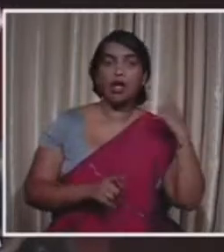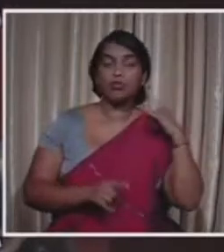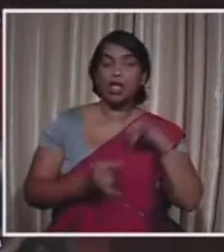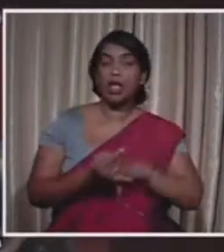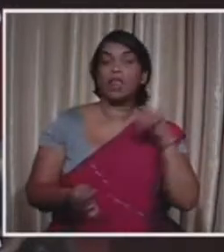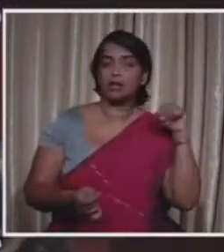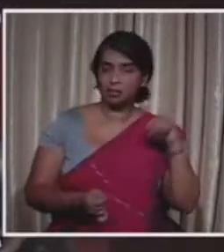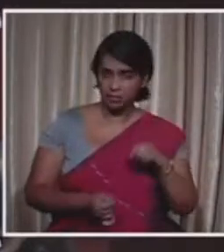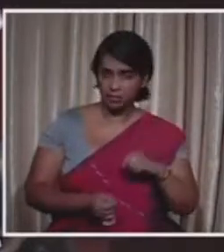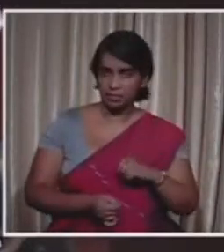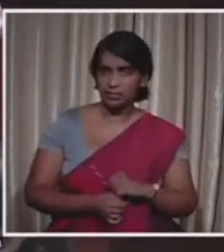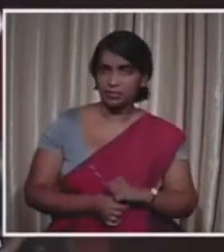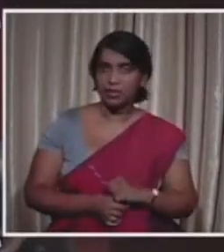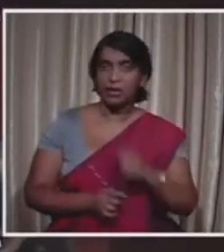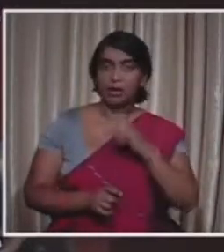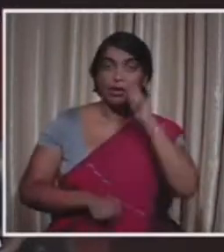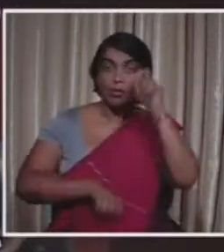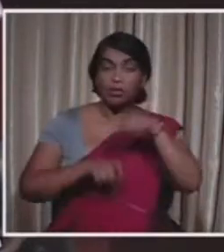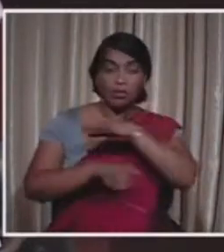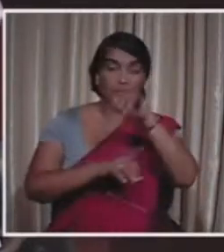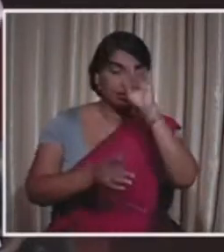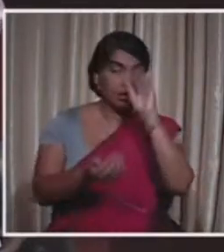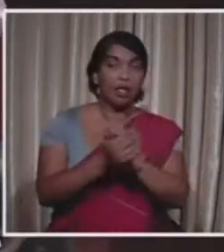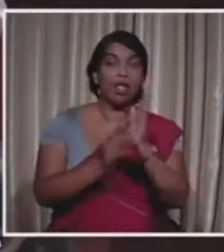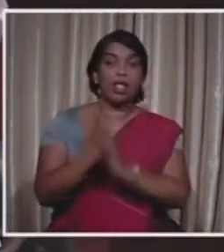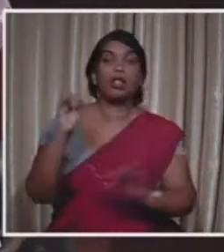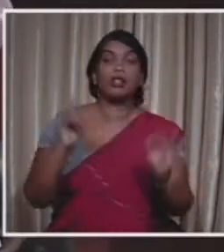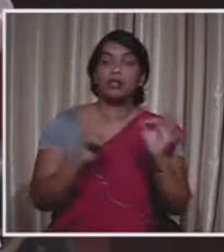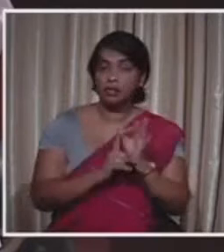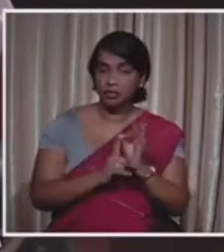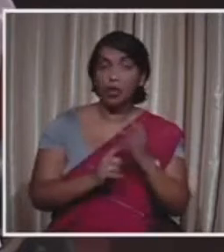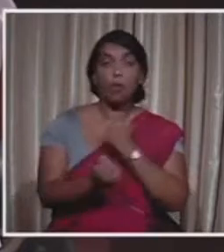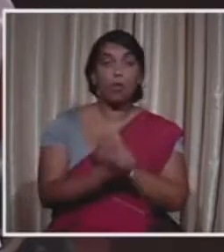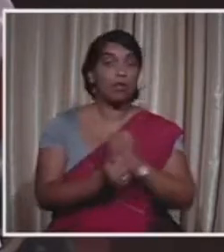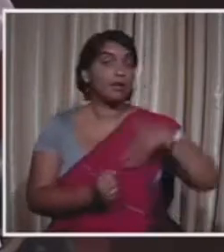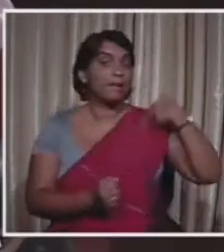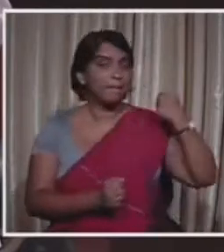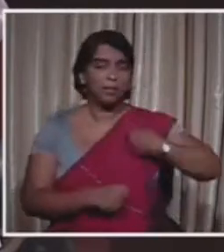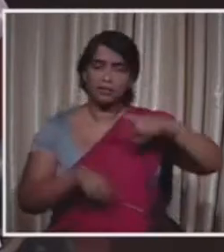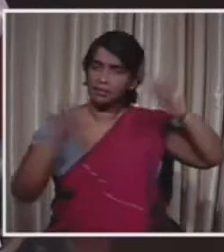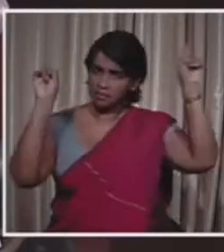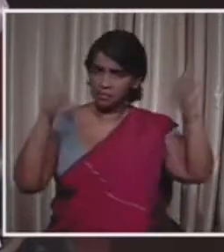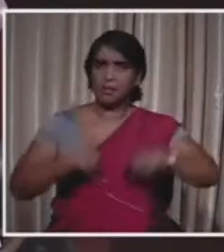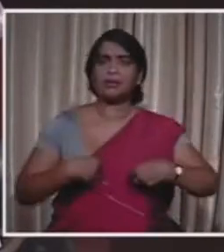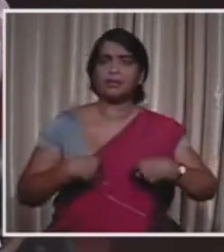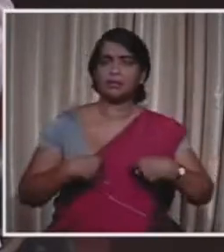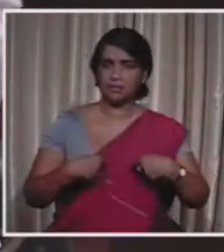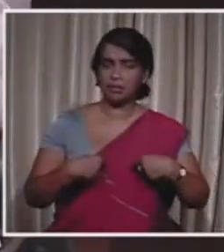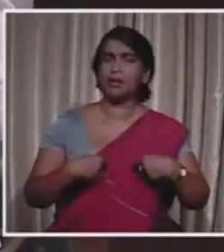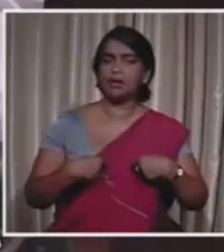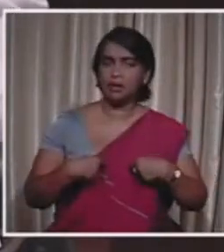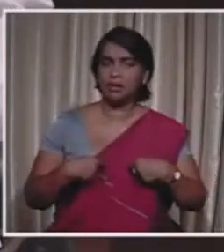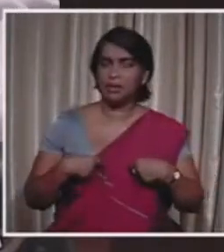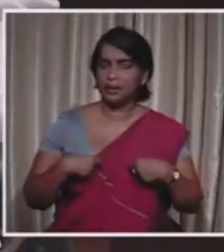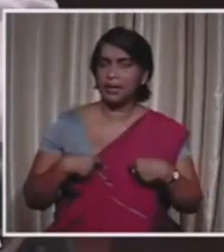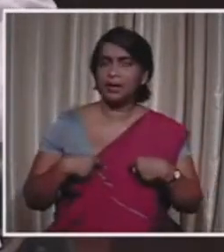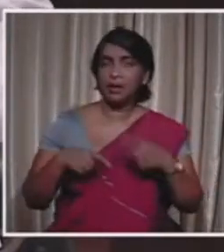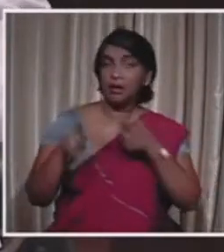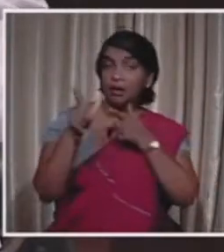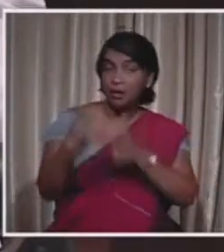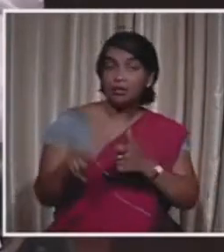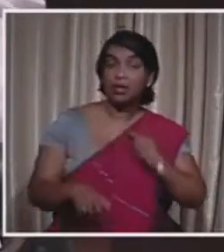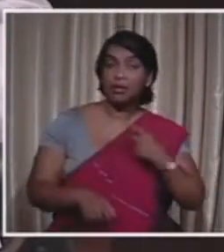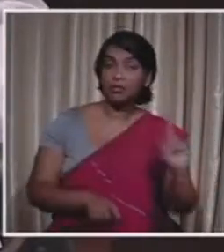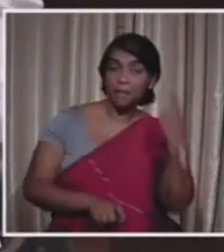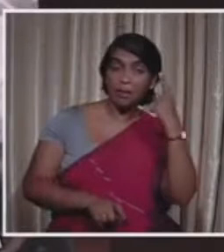ලේකම්ව, මහජන ආරක්ෂක අමතිව, පොලිස් ප්‍රතිවරයව ගෙන්නන්න, අර වෙඩි තියන්න